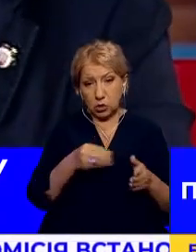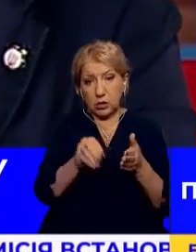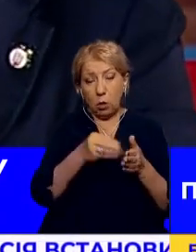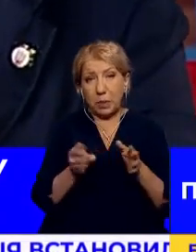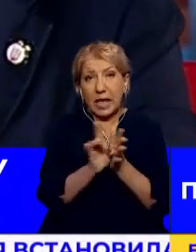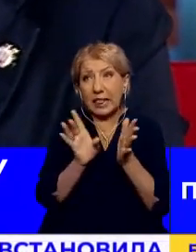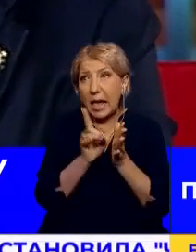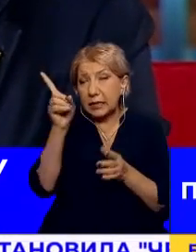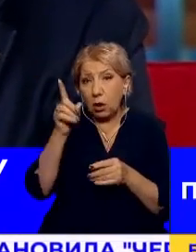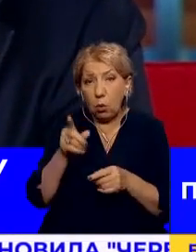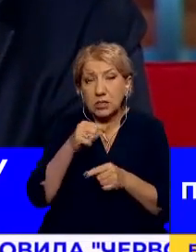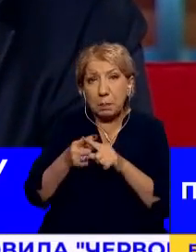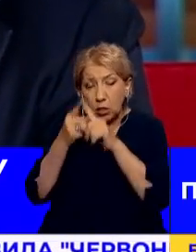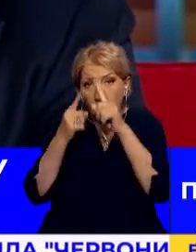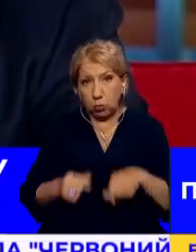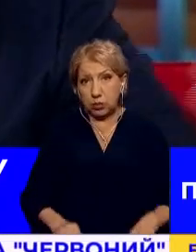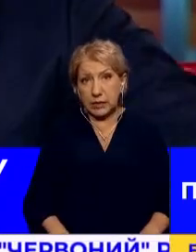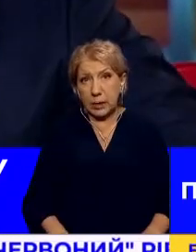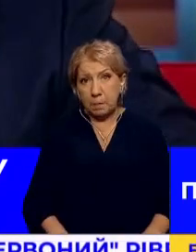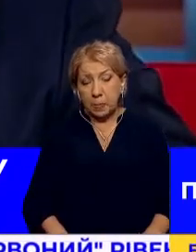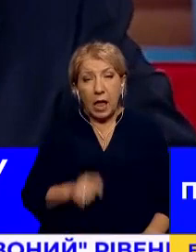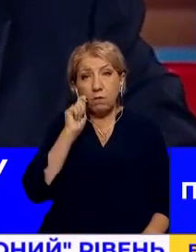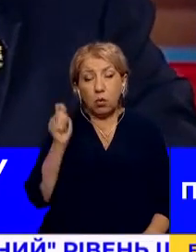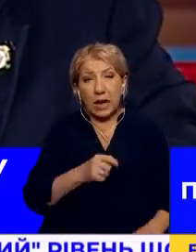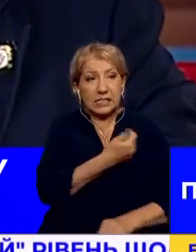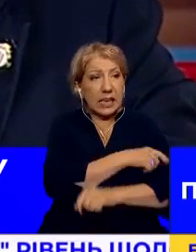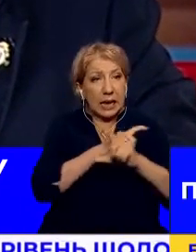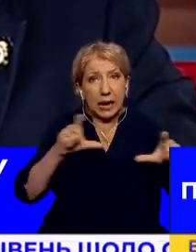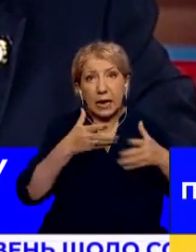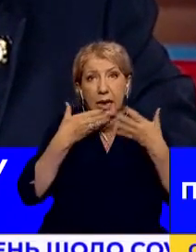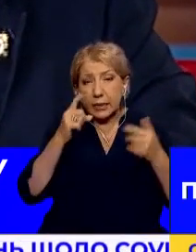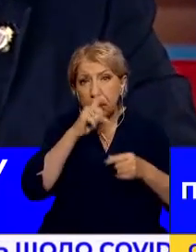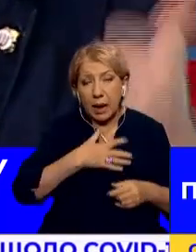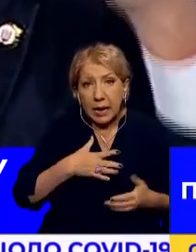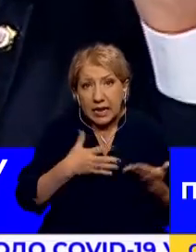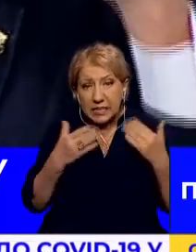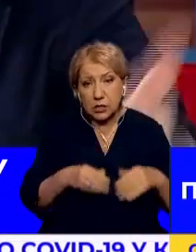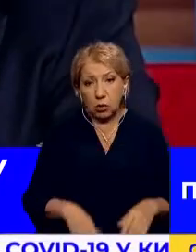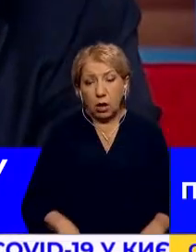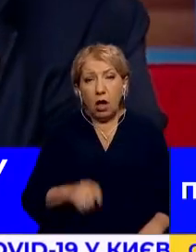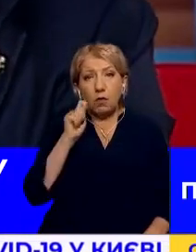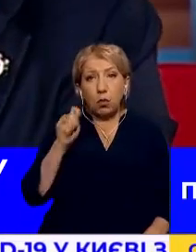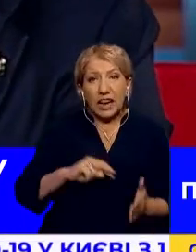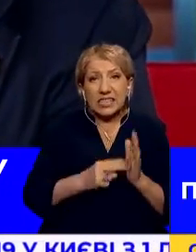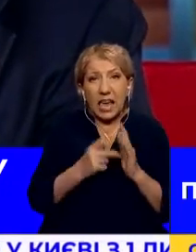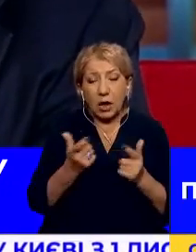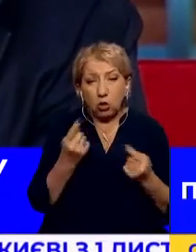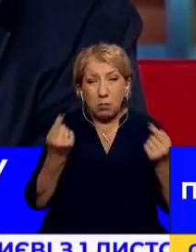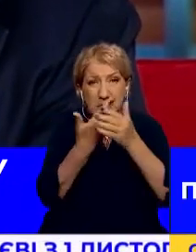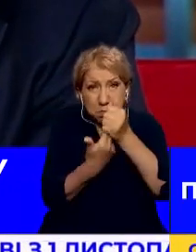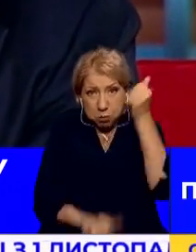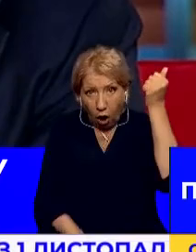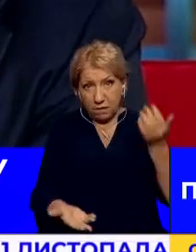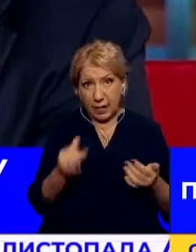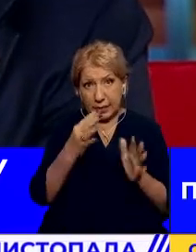імпортну електрику, бо не може без своєї пройти. В українських лікарнях немає кисню. В українській економіці повний провал